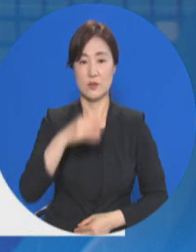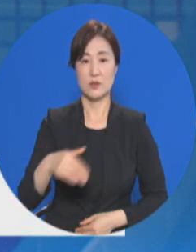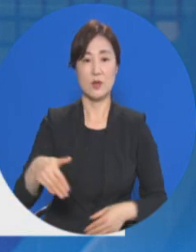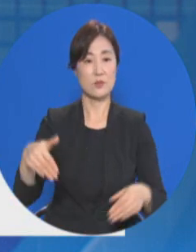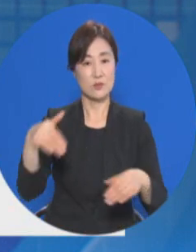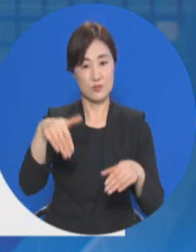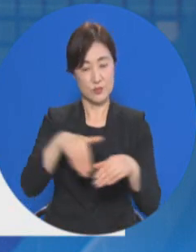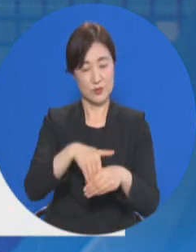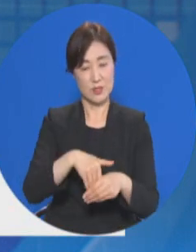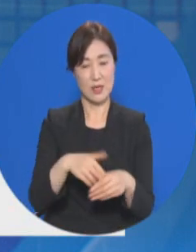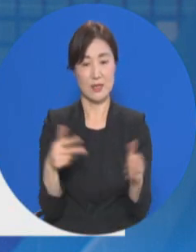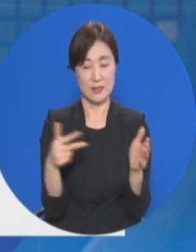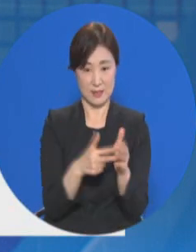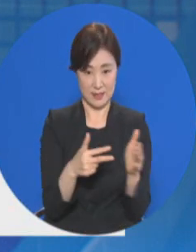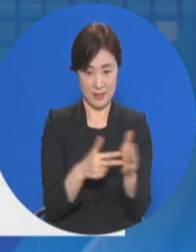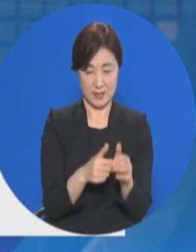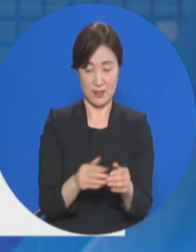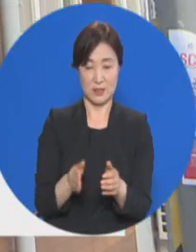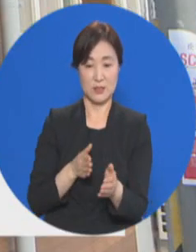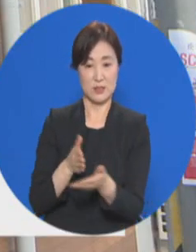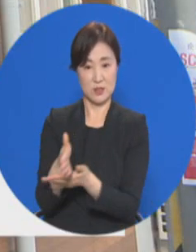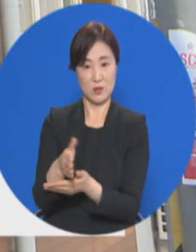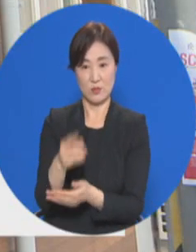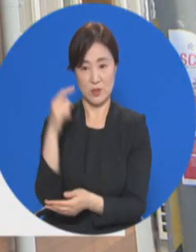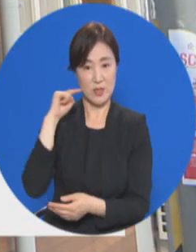순천문화재단이 전문예술법인에 지정된 데 이어